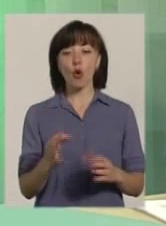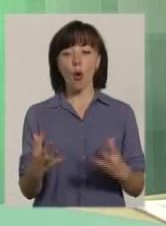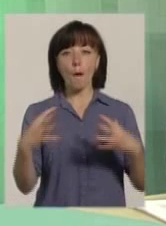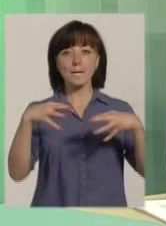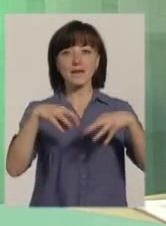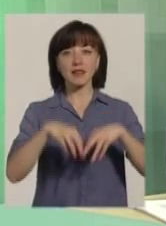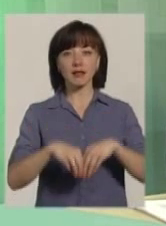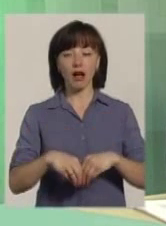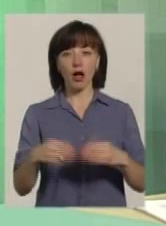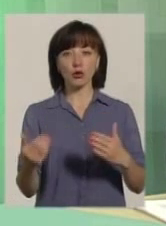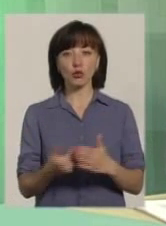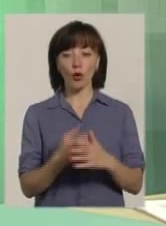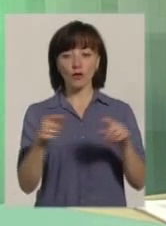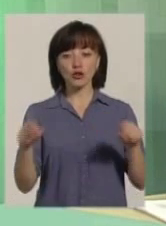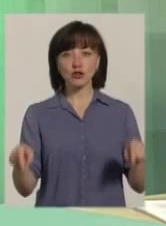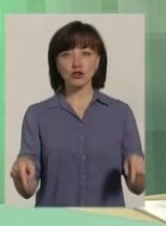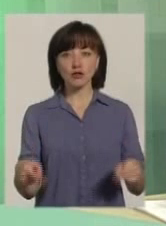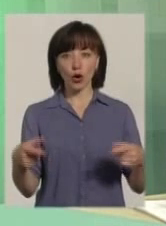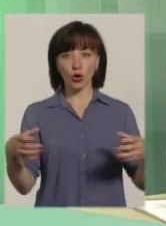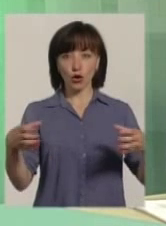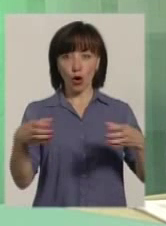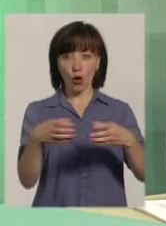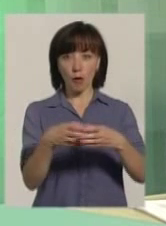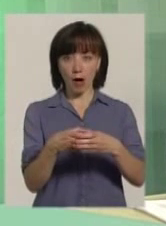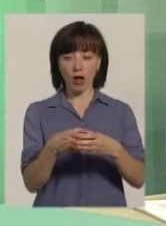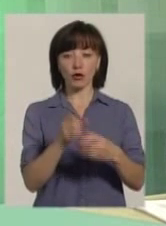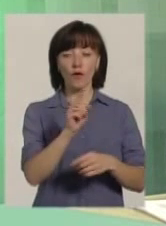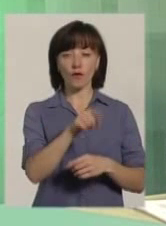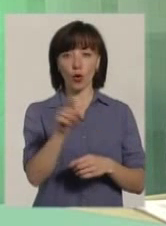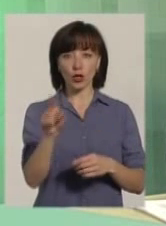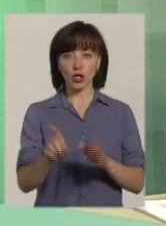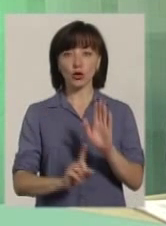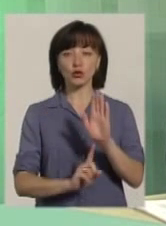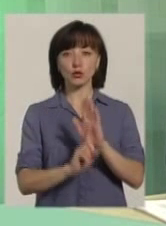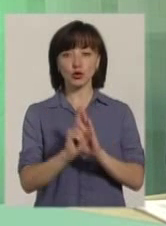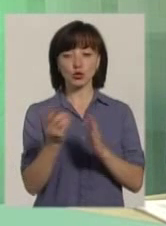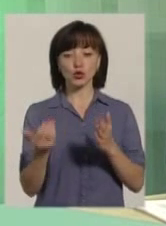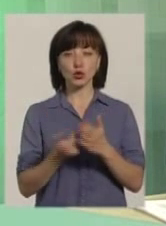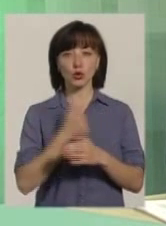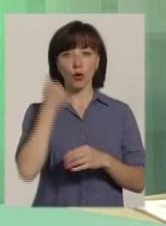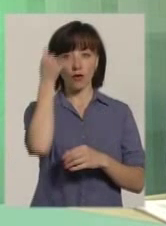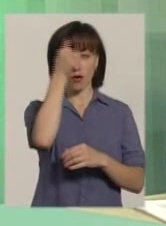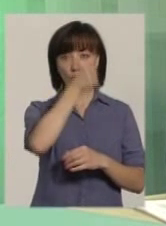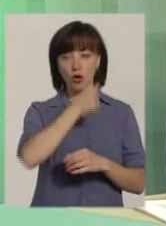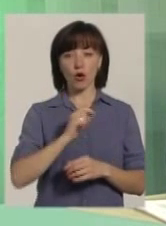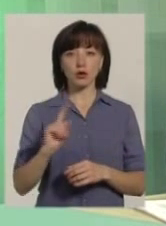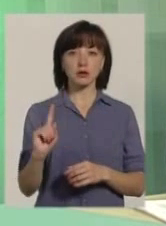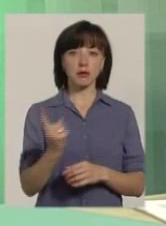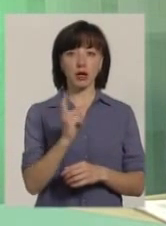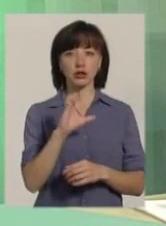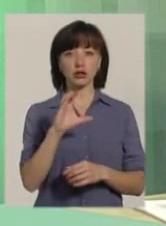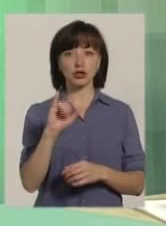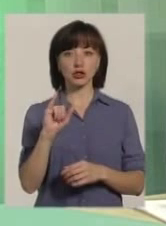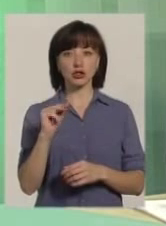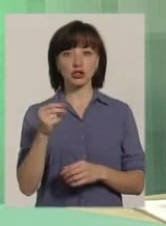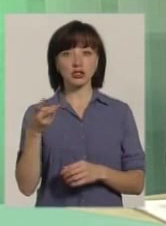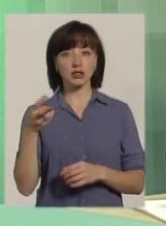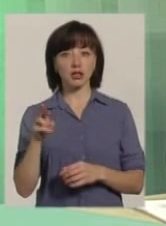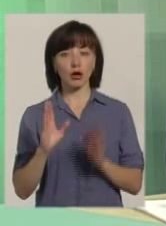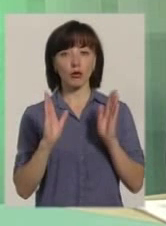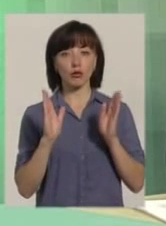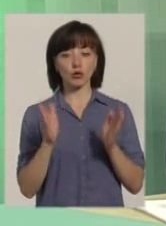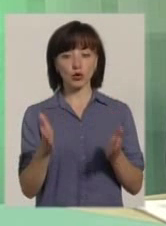новостворену самодостатню громаду, вони вже розпочнуть з нового року, з 1 січня, в них